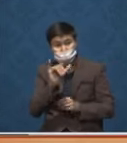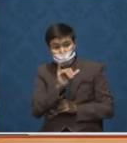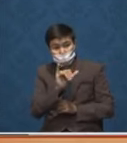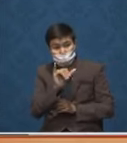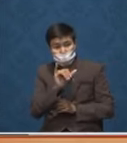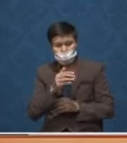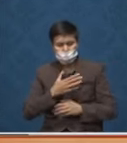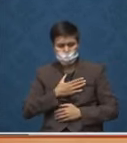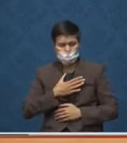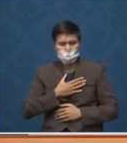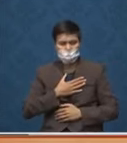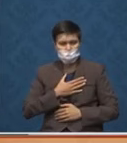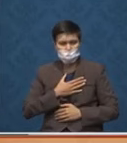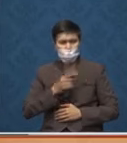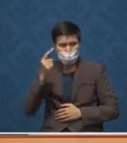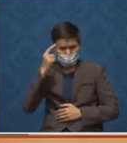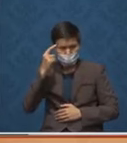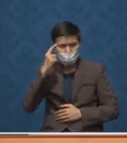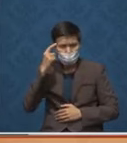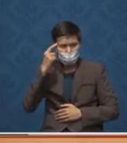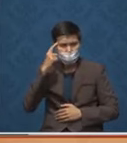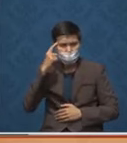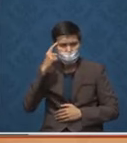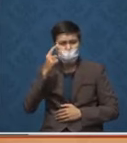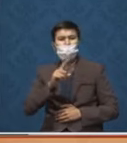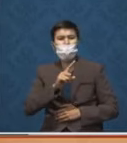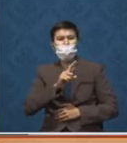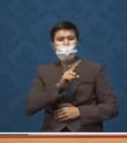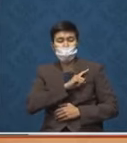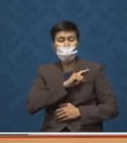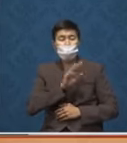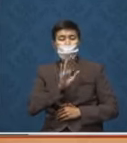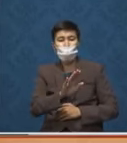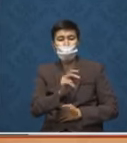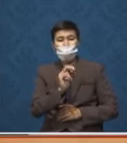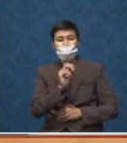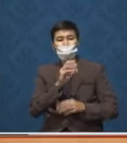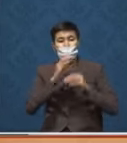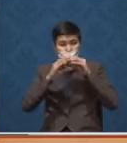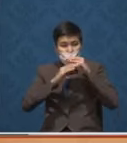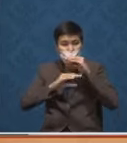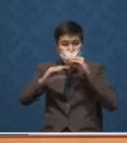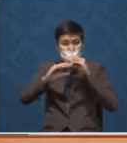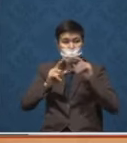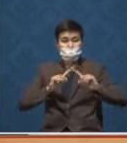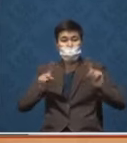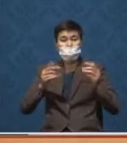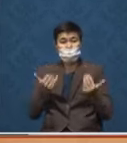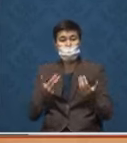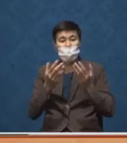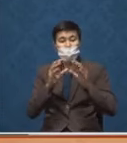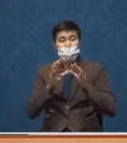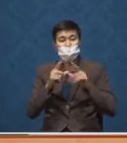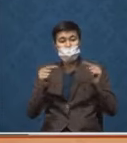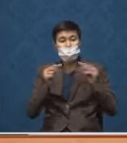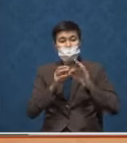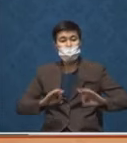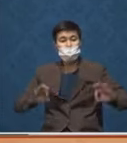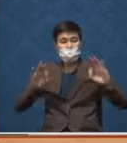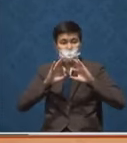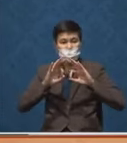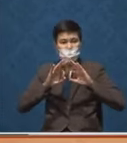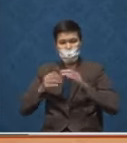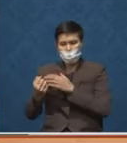ดิฉันรู้ดีค่ะว่ามันเป็นหน้าที่ของกสทช.แต่ว่าเรื่องสำคัญแบบนี้อำนาจและความรับผิดชอบ